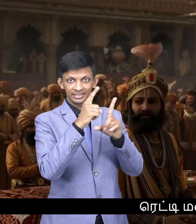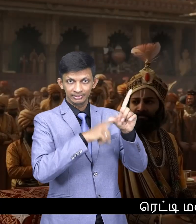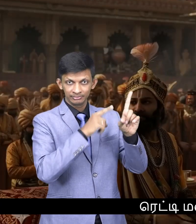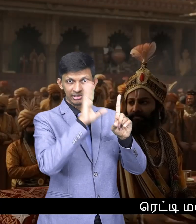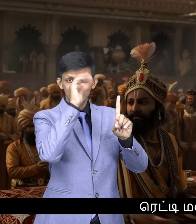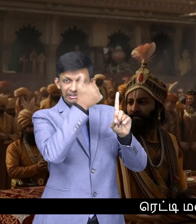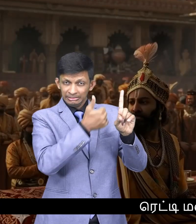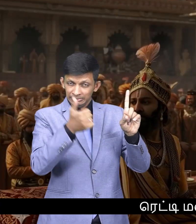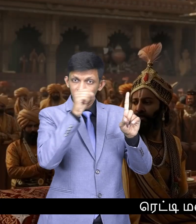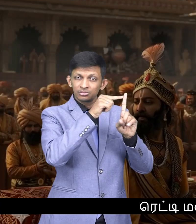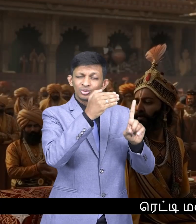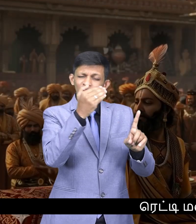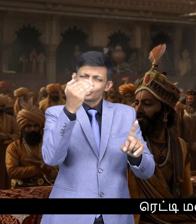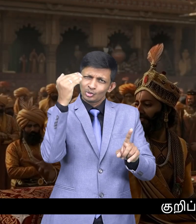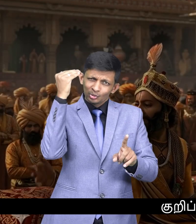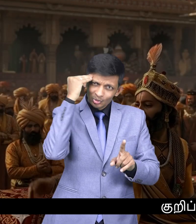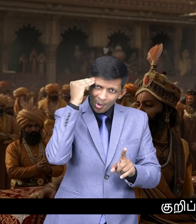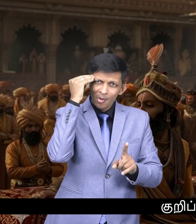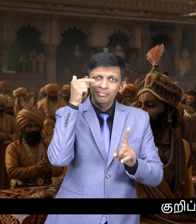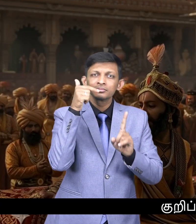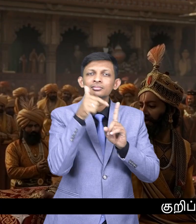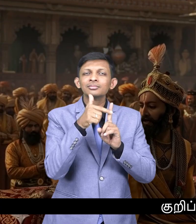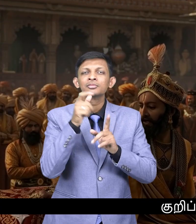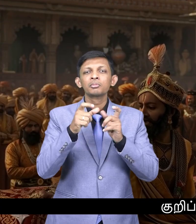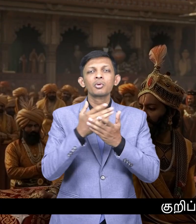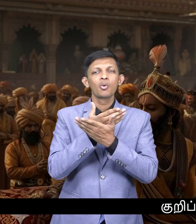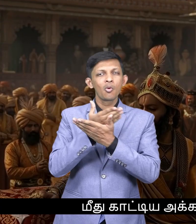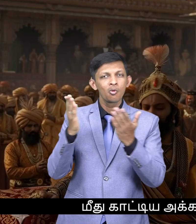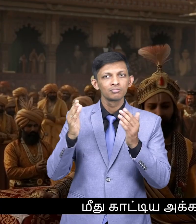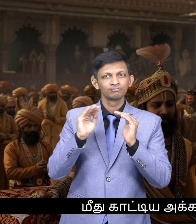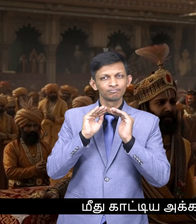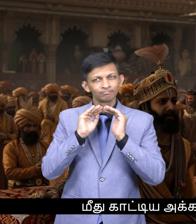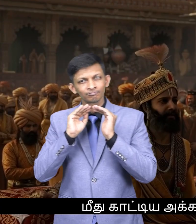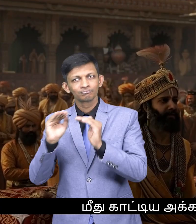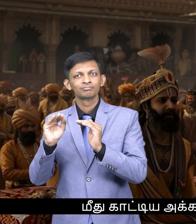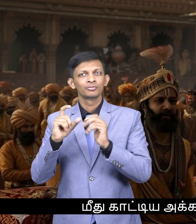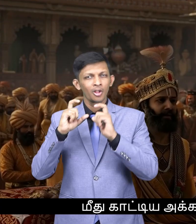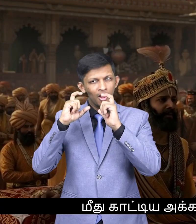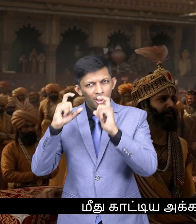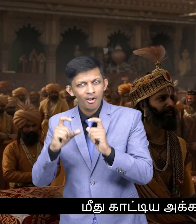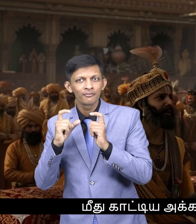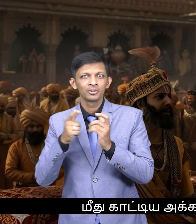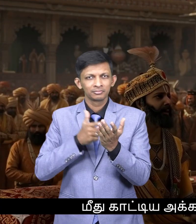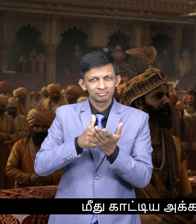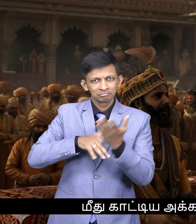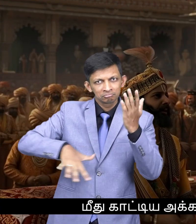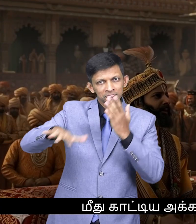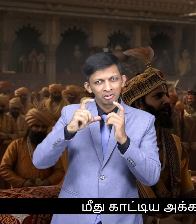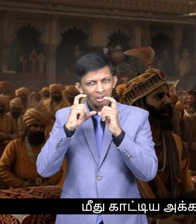ரெட்டி மன்னர்கள் மக்கள் மீது, குறிப்பாக விவசாயிகள் மீது காட்டிய அக்கறைக்கு பெயர்